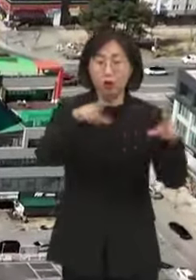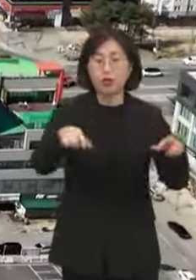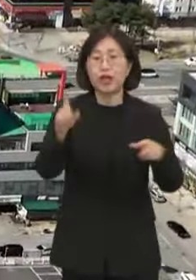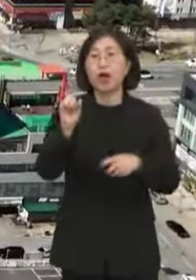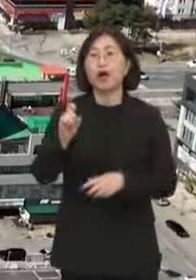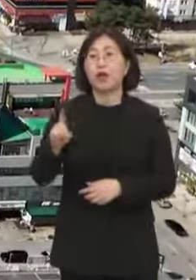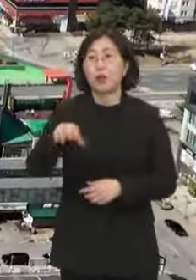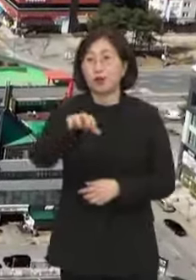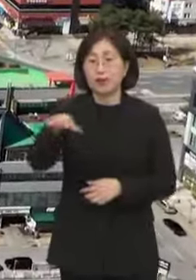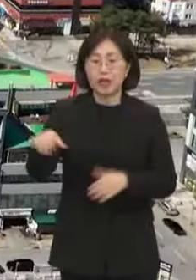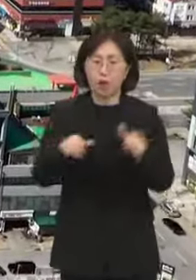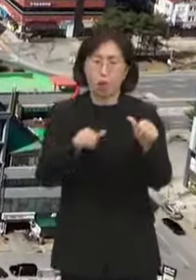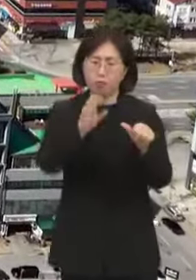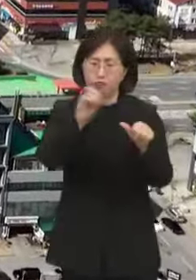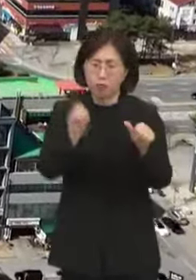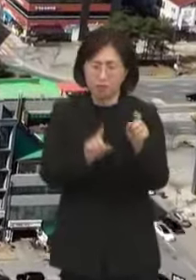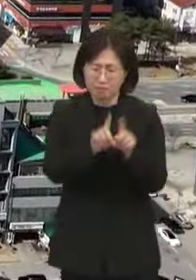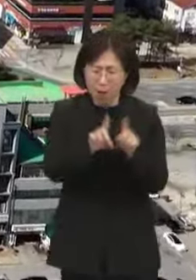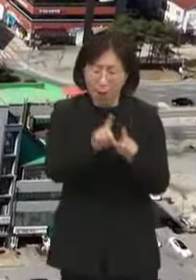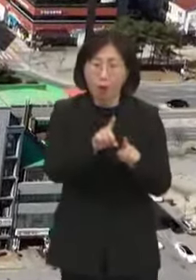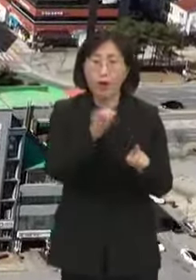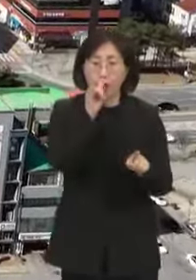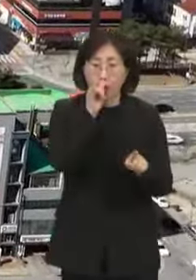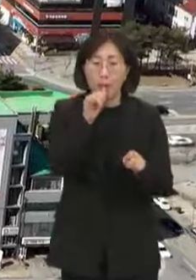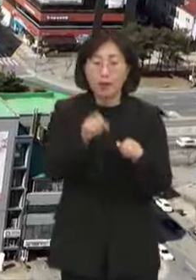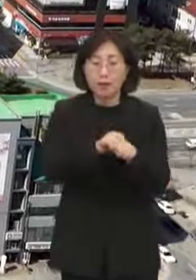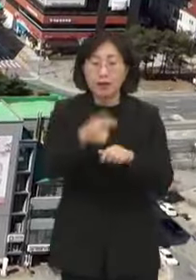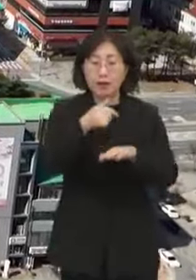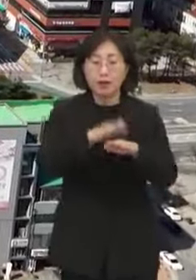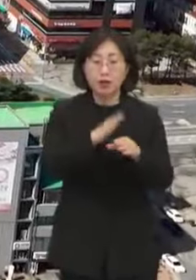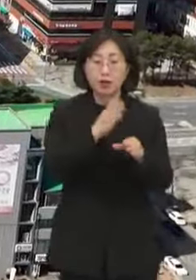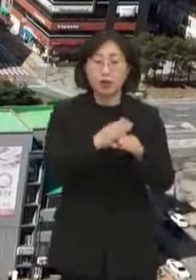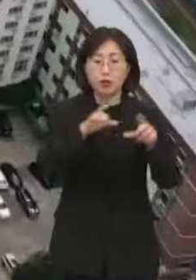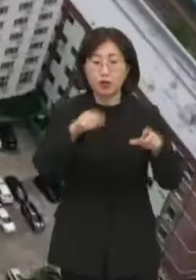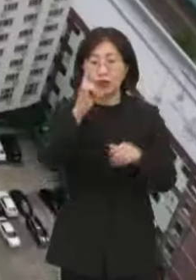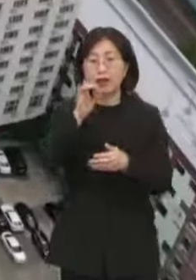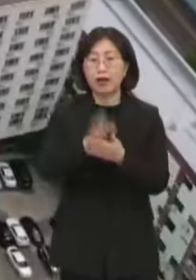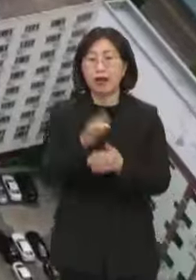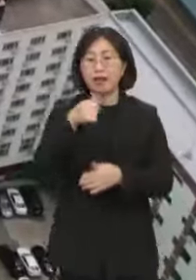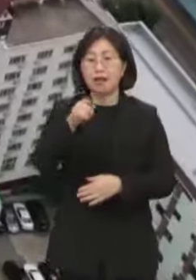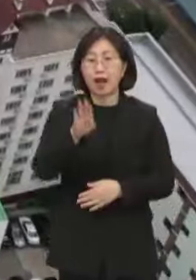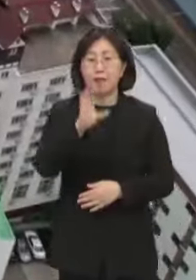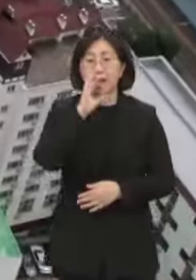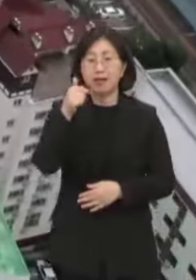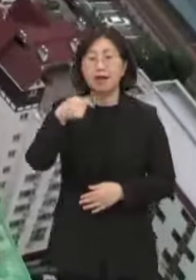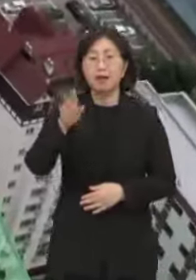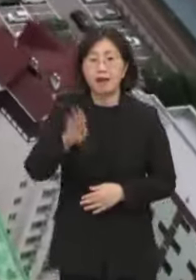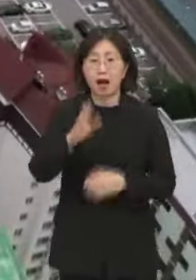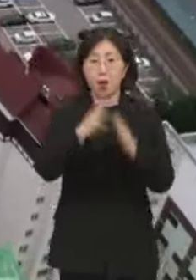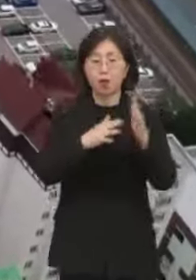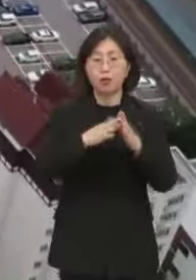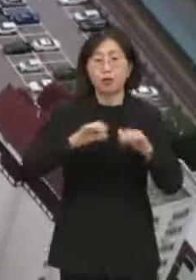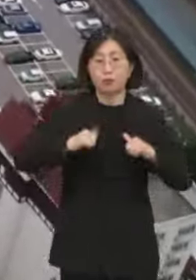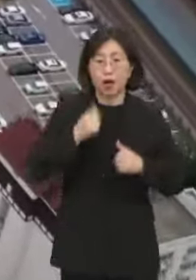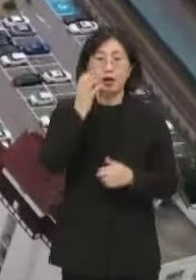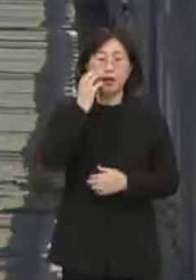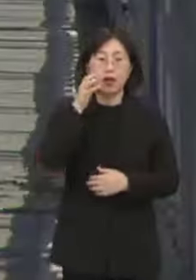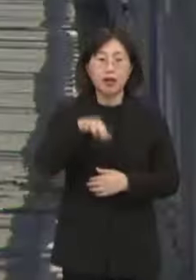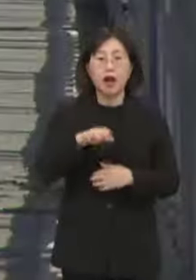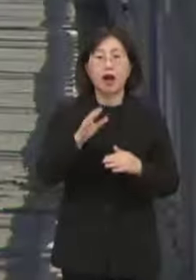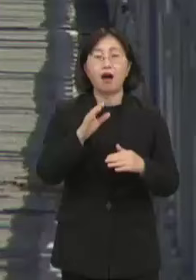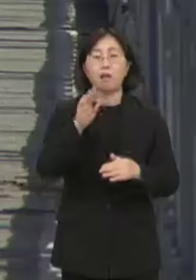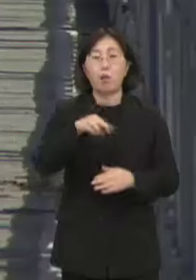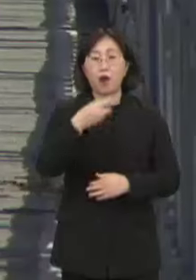11곳이 5%포인트 이내 접전이었고 특히 대전 중구와 천안갑, 아산갑, 공주부여청양, 보령서천